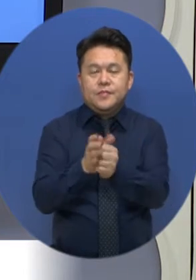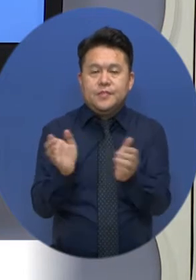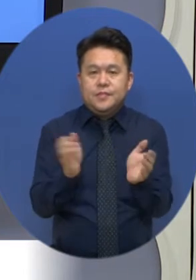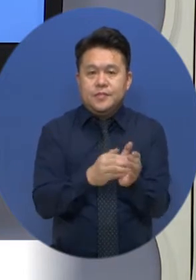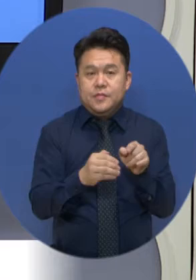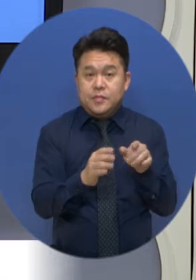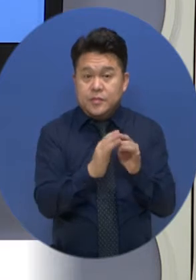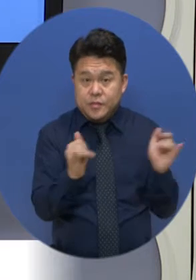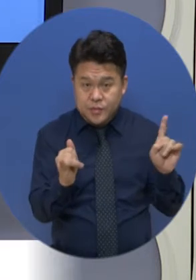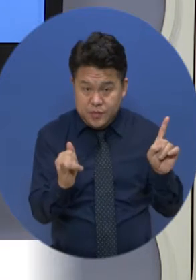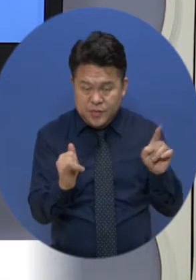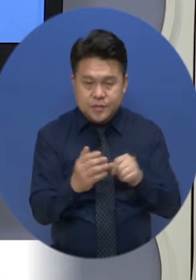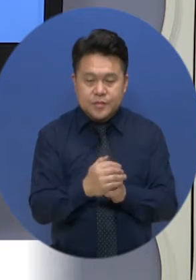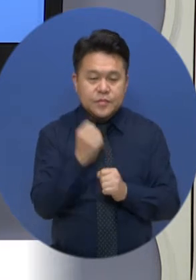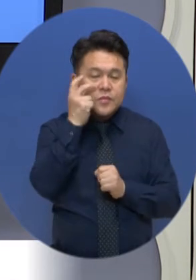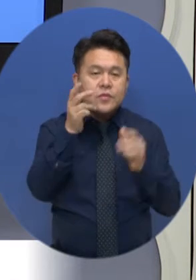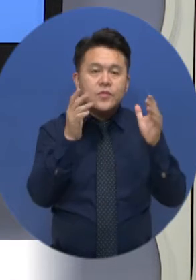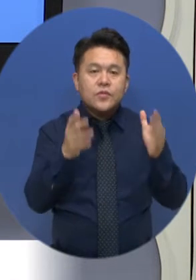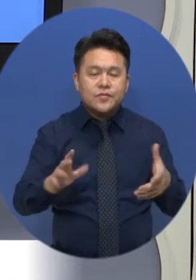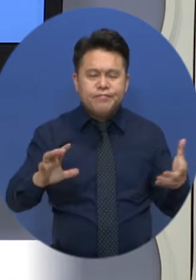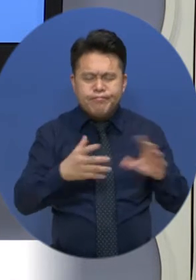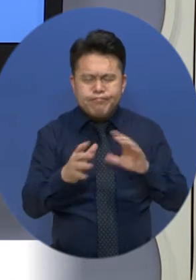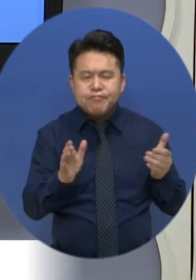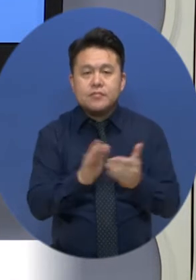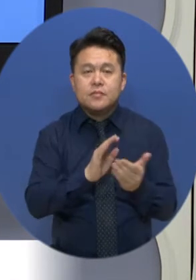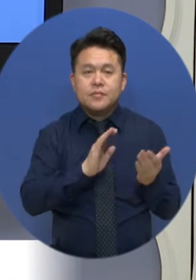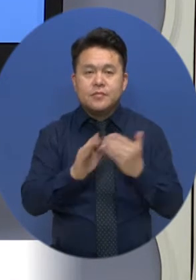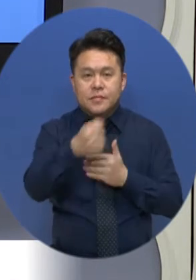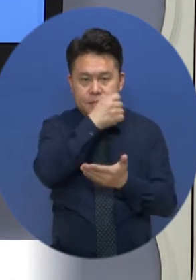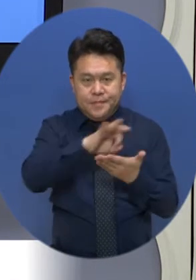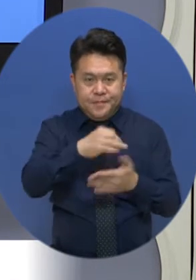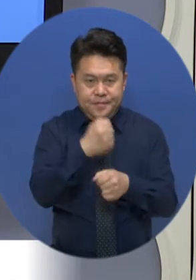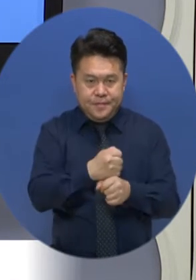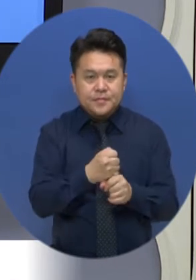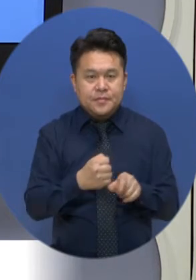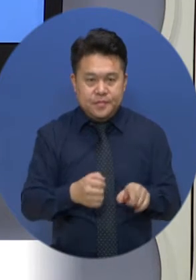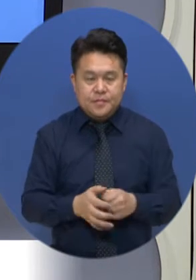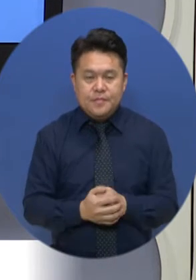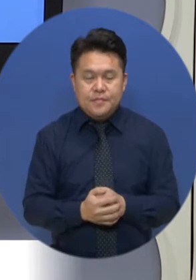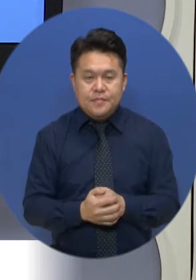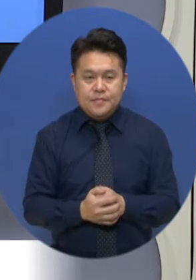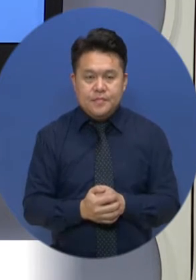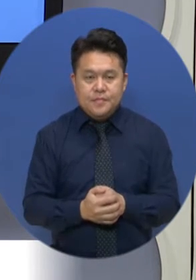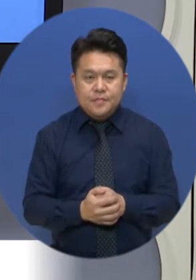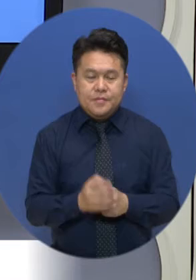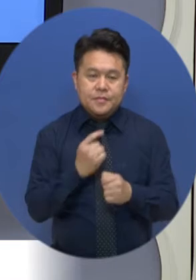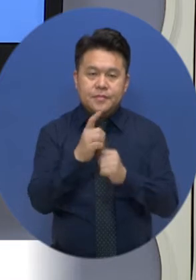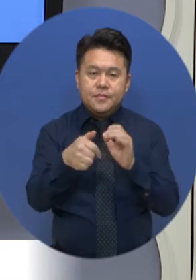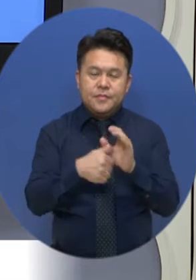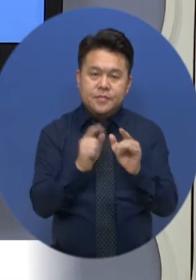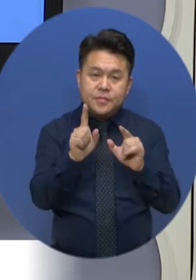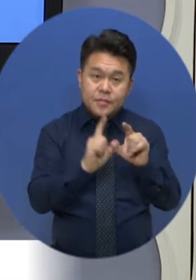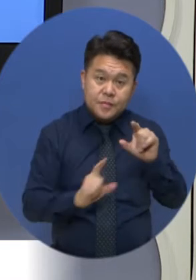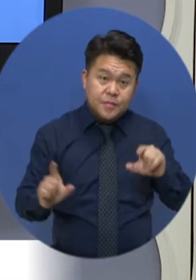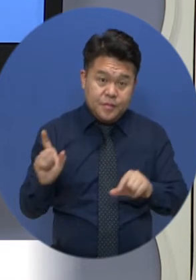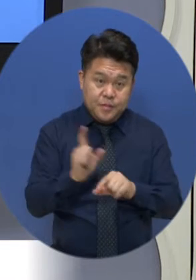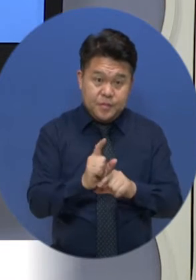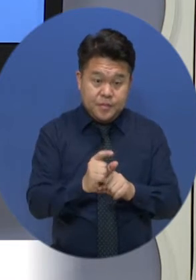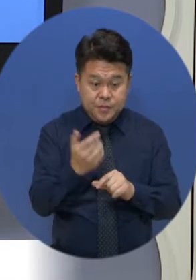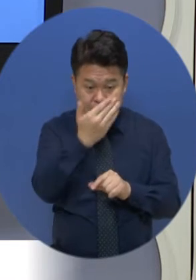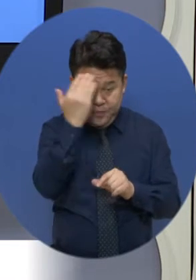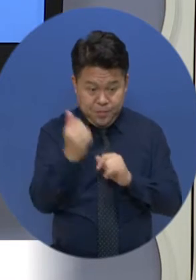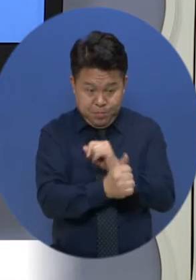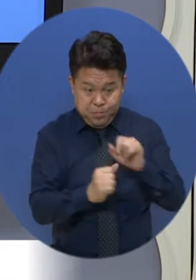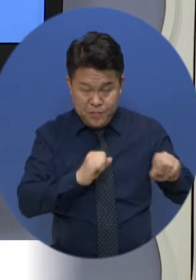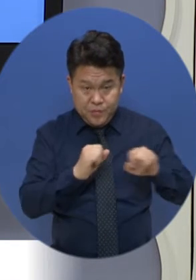청년 시민 위원들은 지난 7개월 동안 토론을 거쳐 예산안을 만들었습니다 내년에는 한말 더 나아가 청년